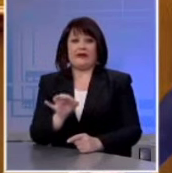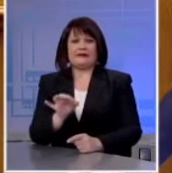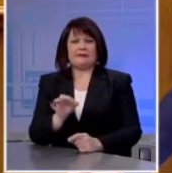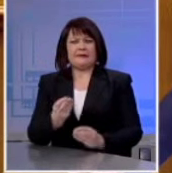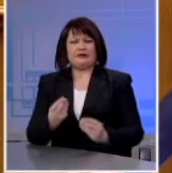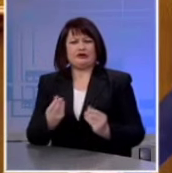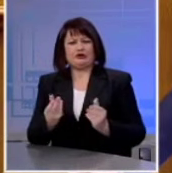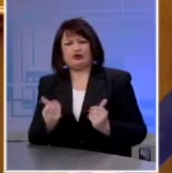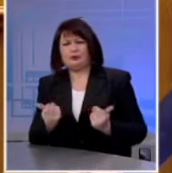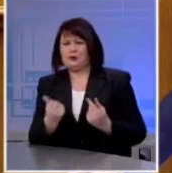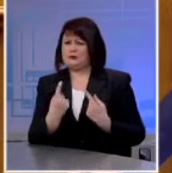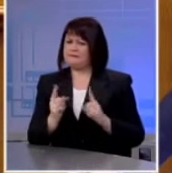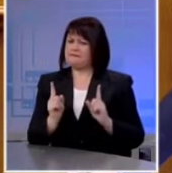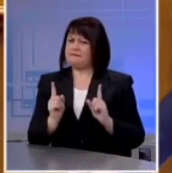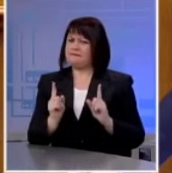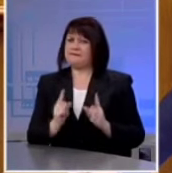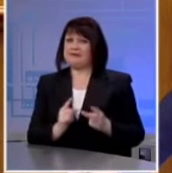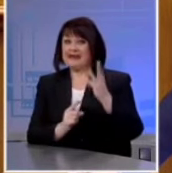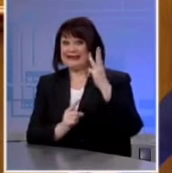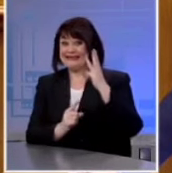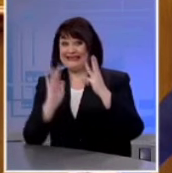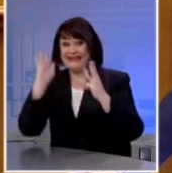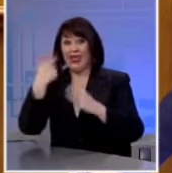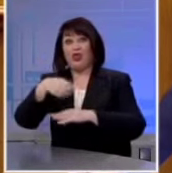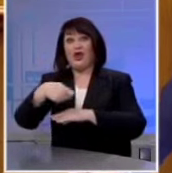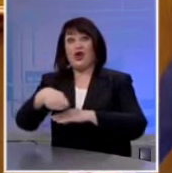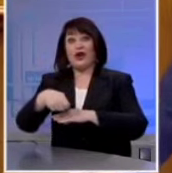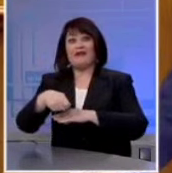τρόπο τρεις σημαντικές δικογραφίες στο αρχείο.